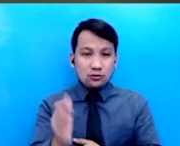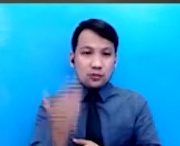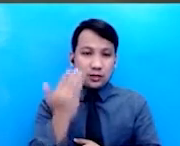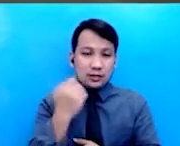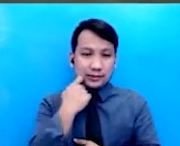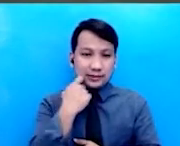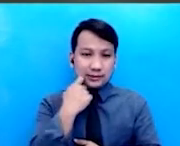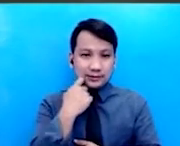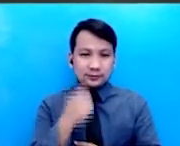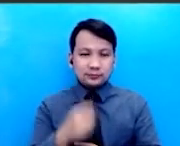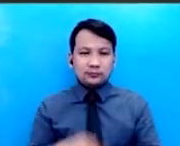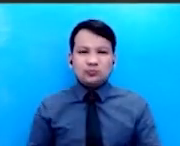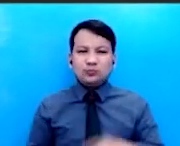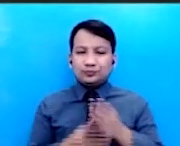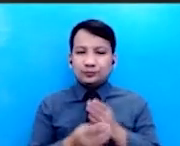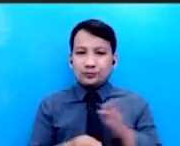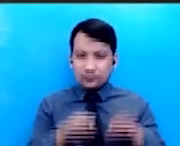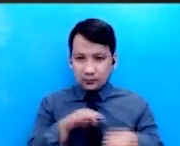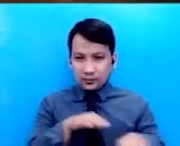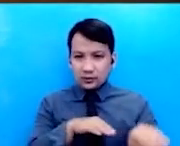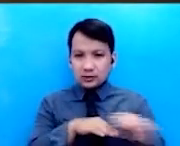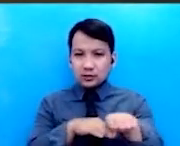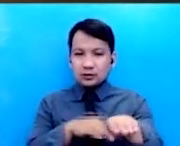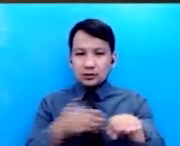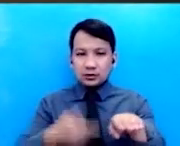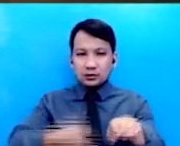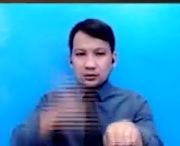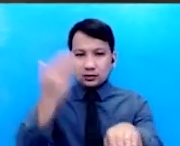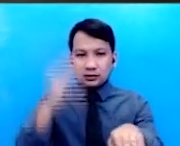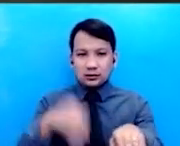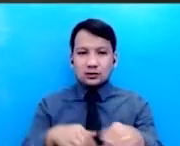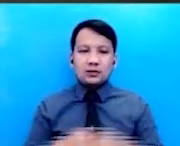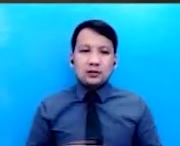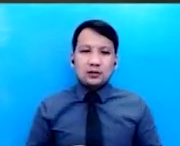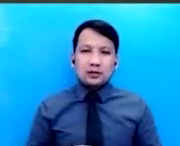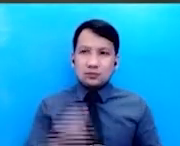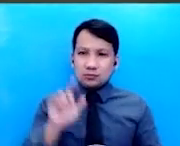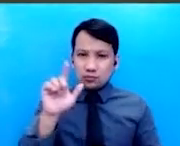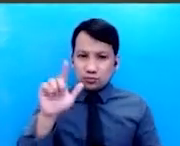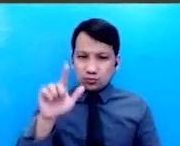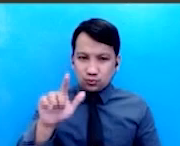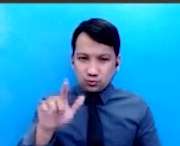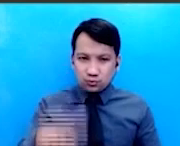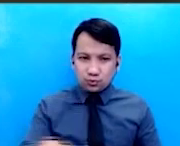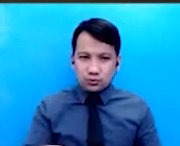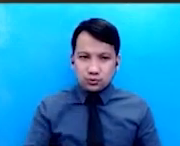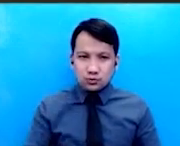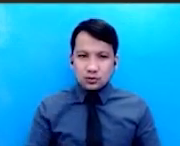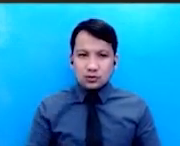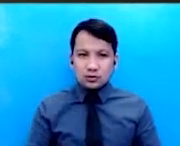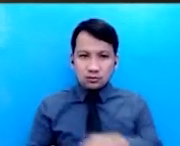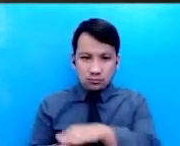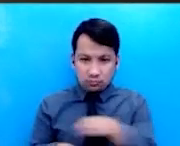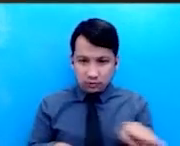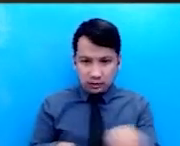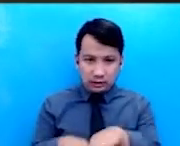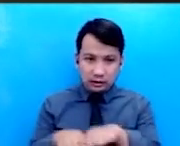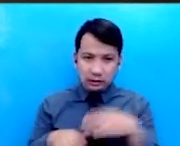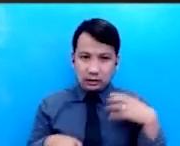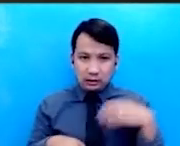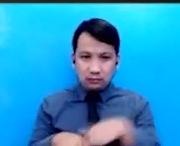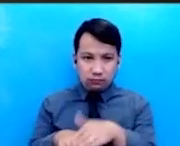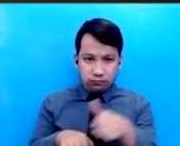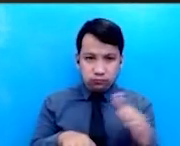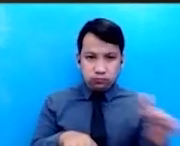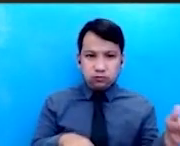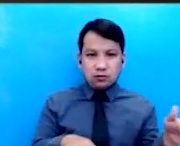Makikita ang oil tanker na nasa unahan, paakyat ang flyover. Maya-maya, bigla na lang itong inararo ang mga concrete barrier sa kaliwang lane.